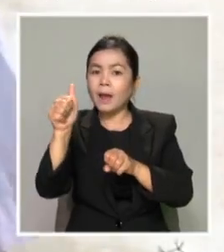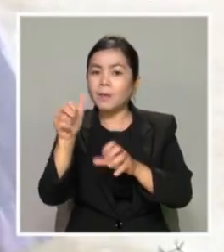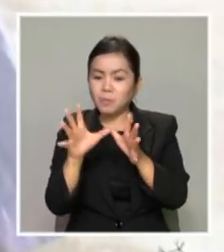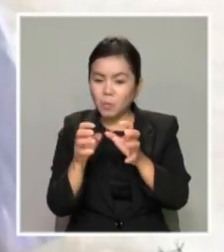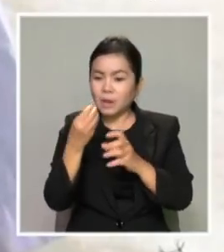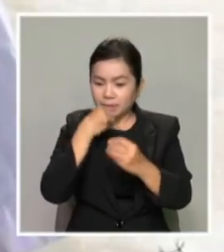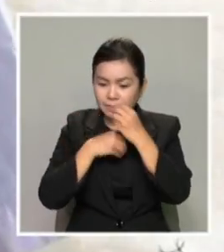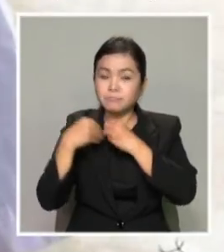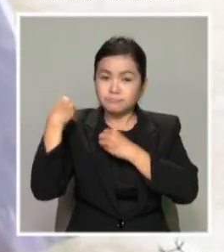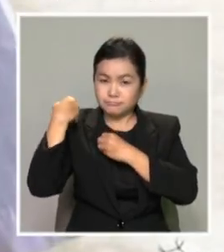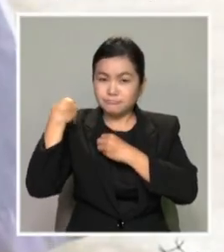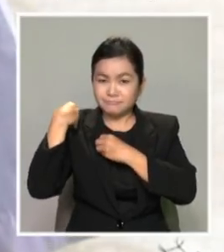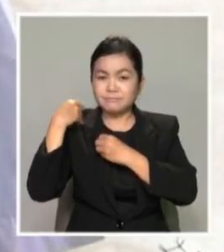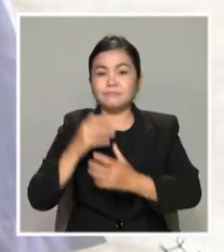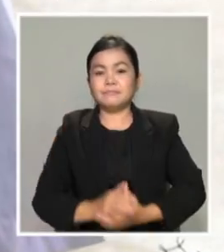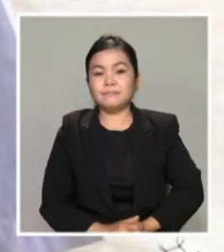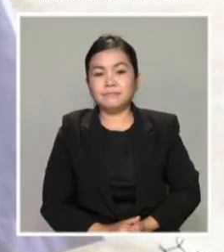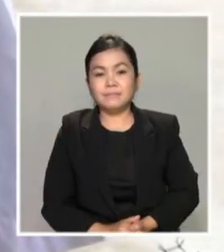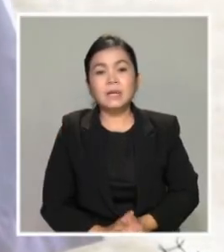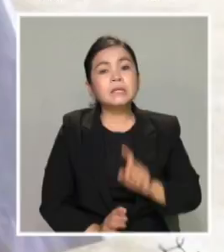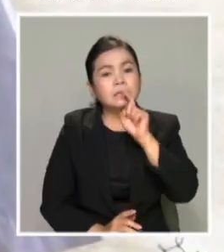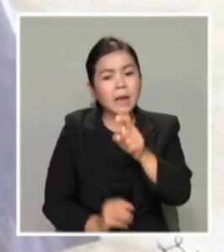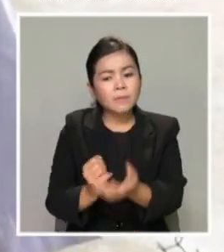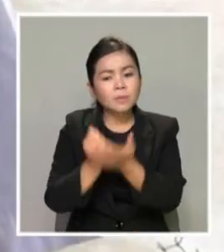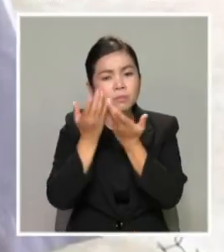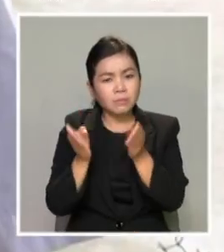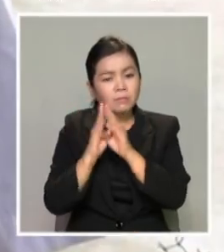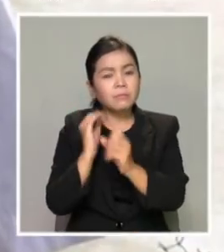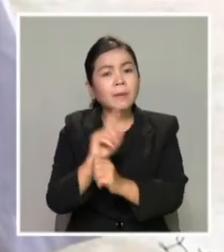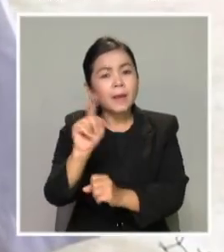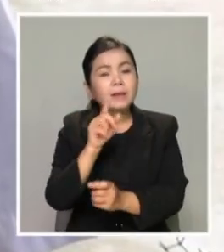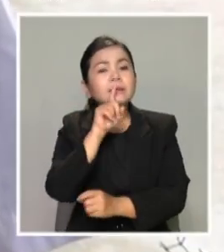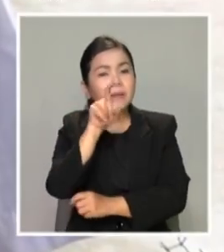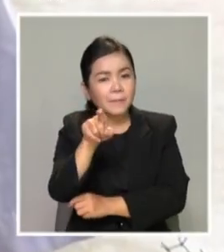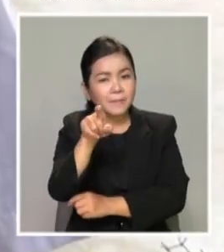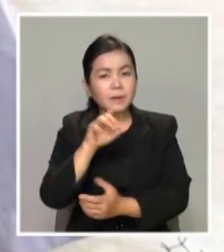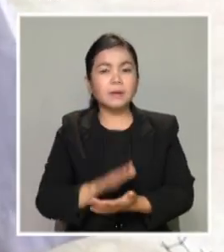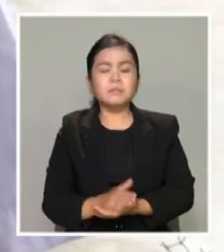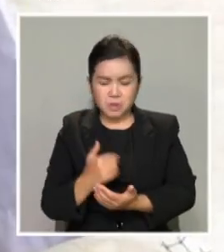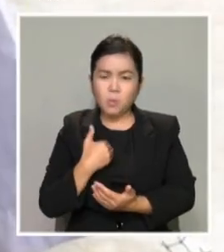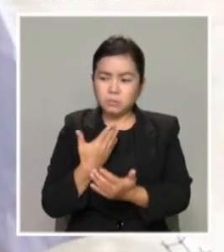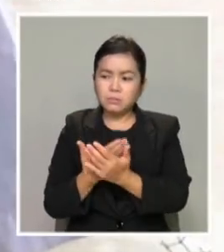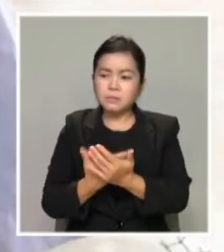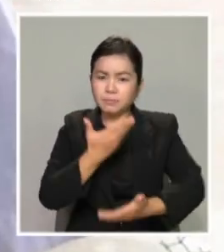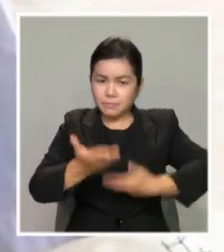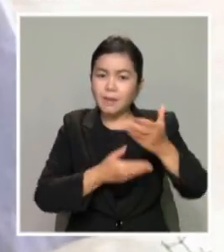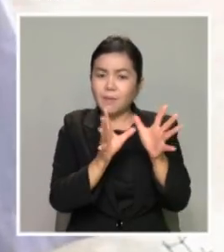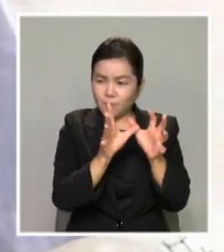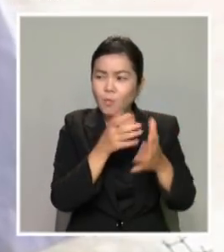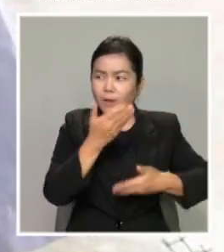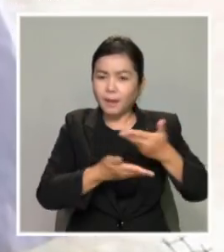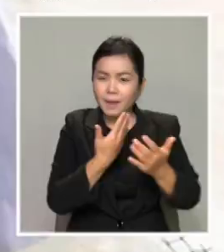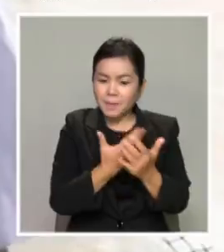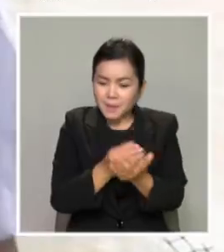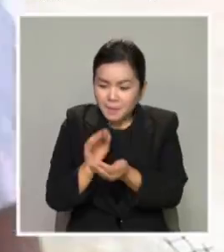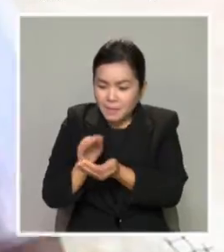กินก็มี แล้วได้ช่วยเหลือพ่อแม่ยังไงบ้าง พอได้เงินเย